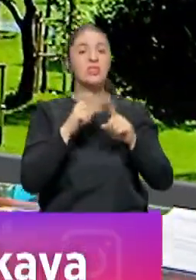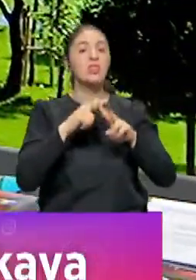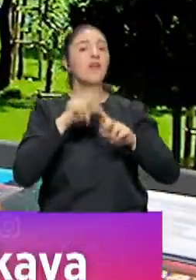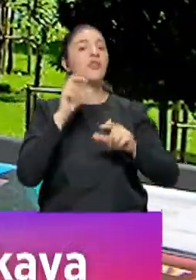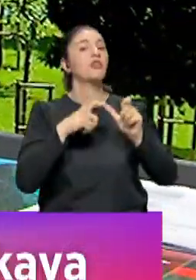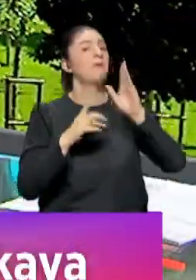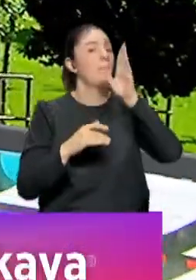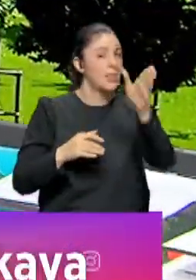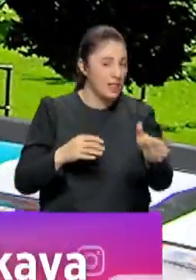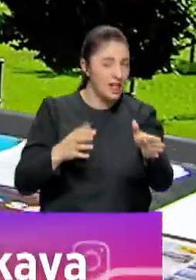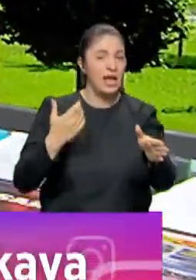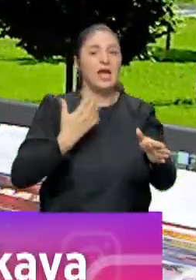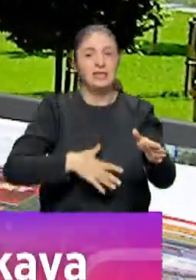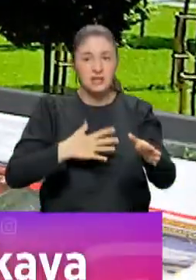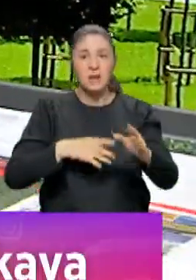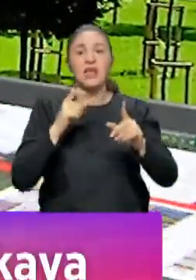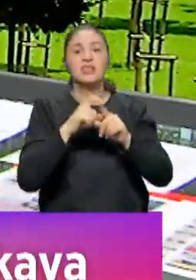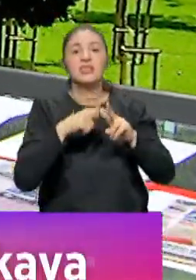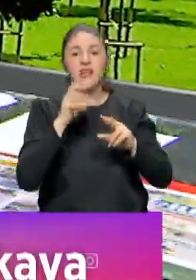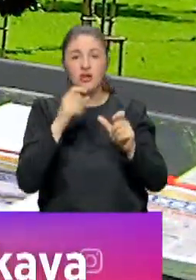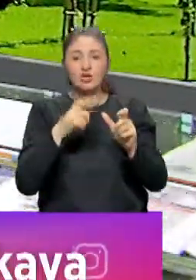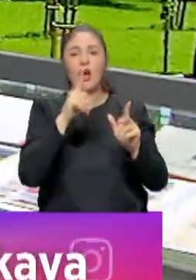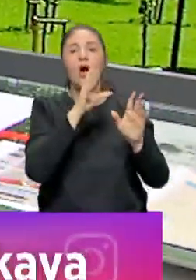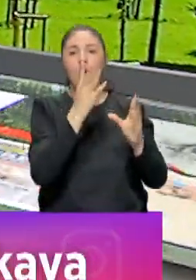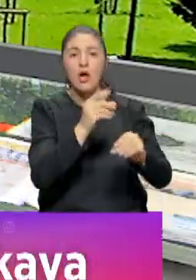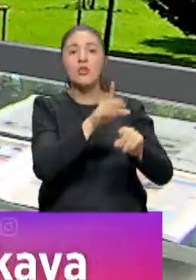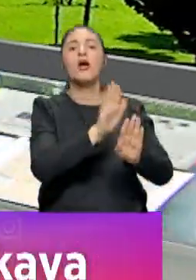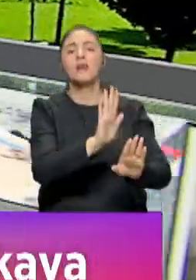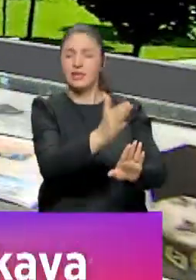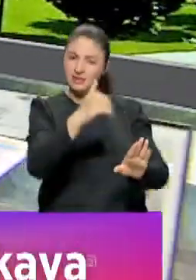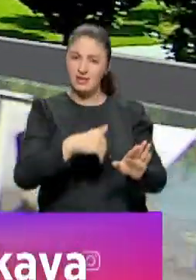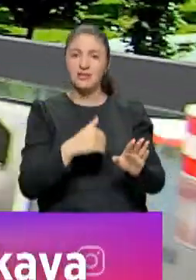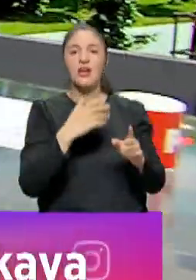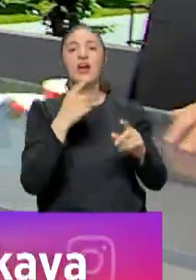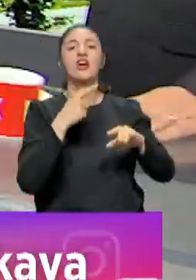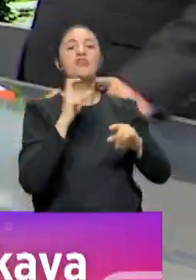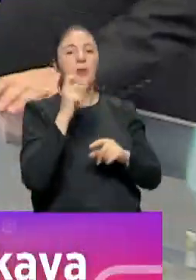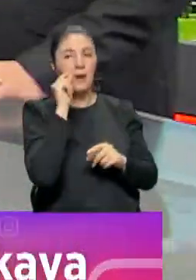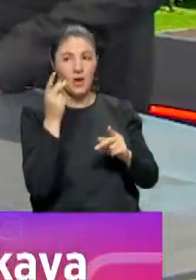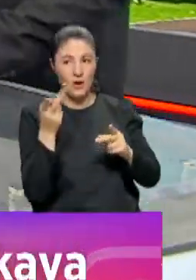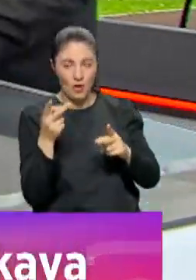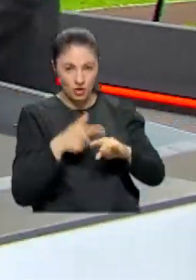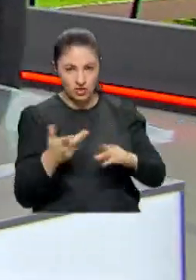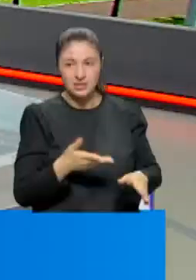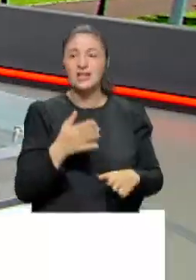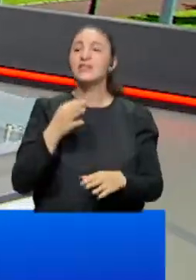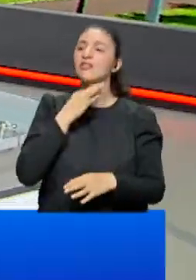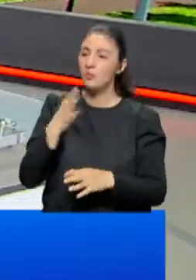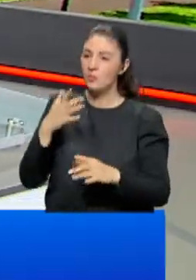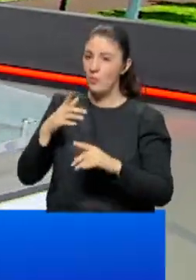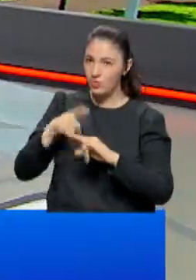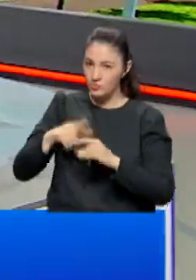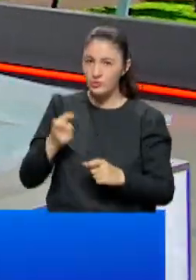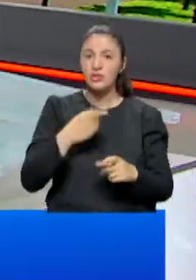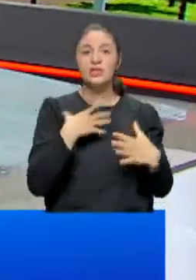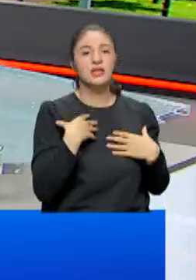kaydı istedim ki Davos'ta olan Davos'ta kalmasın zeka Hoşgeldiniz Hoşbulduk Nasılsınız Sağ olun teşekkürler siz nasılsınız